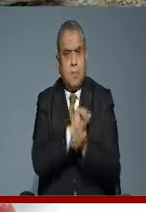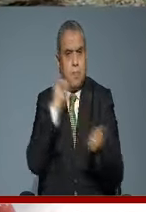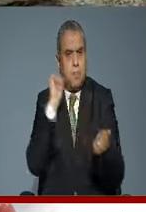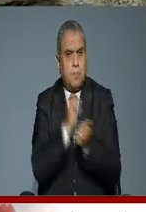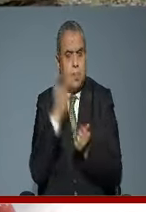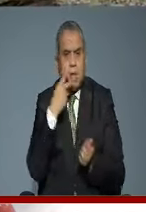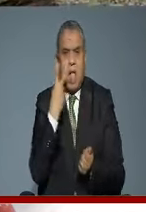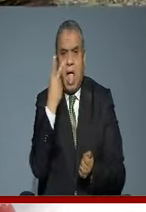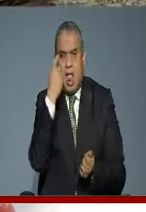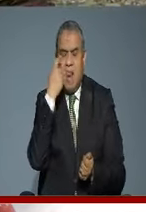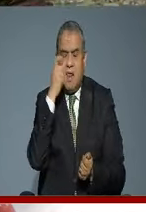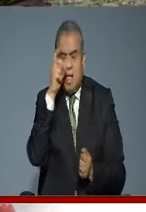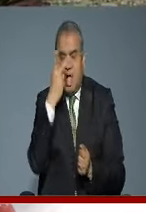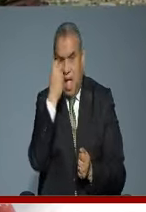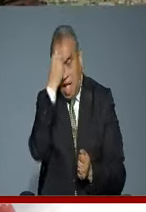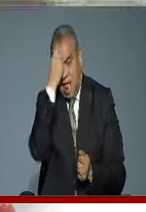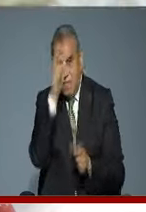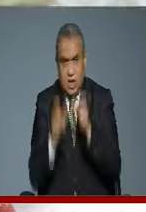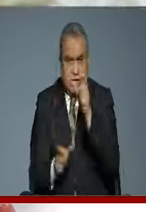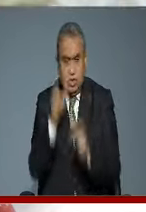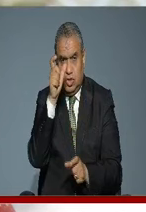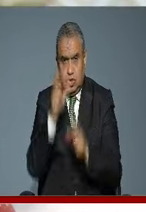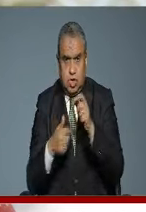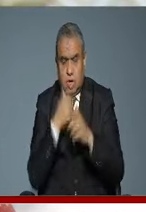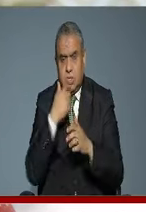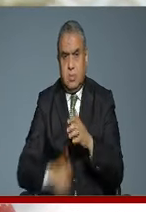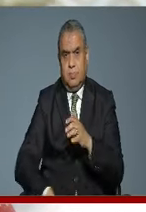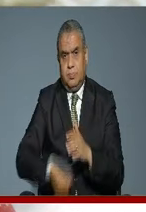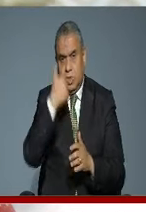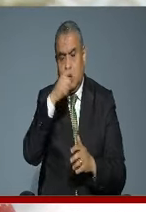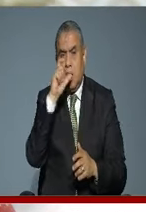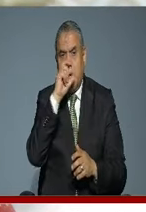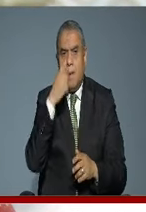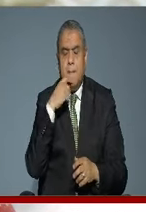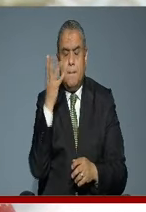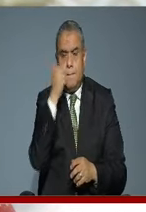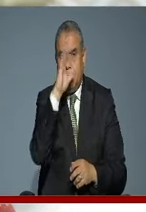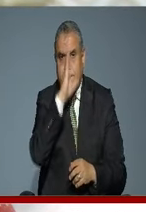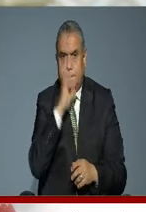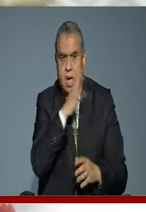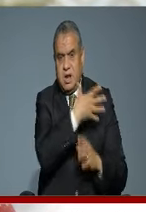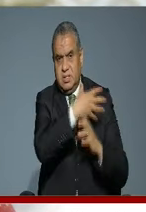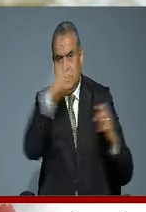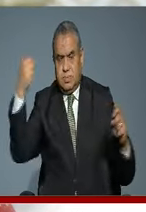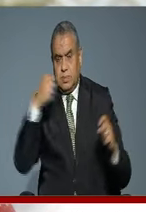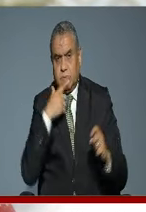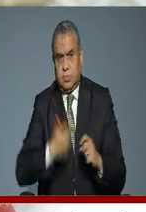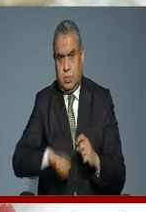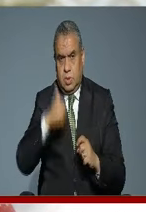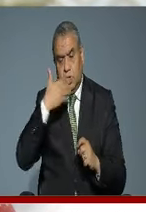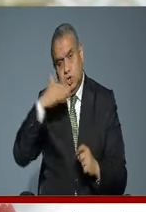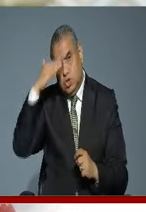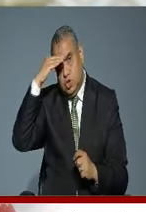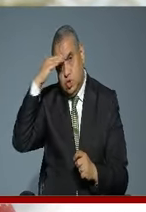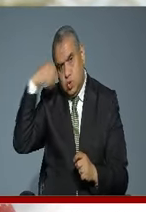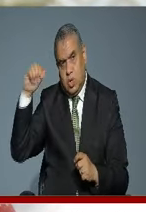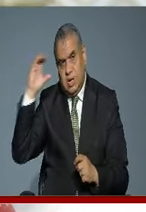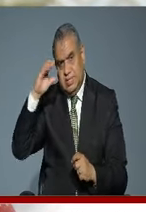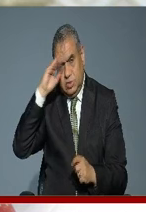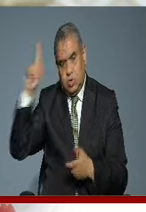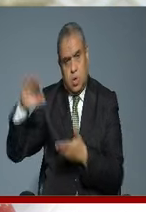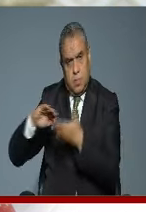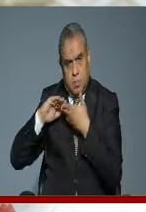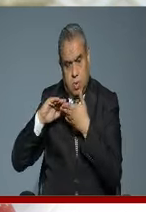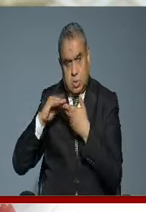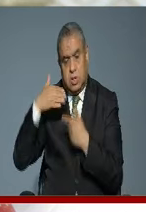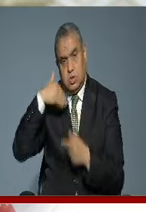شخص وضمان عودتهم بسلامة إلى البرازيل. بالتالي أود أن أحيي فخامة الرئيس.